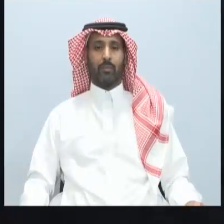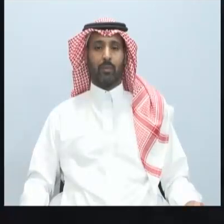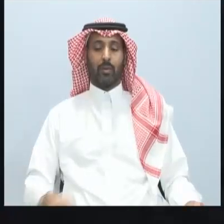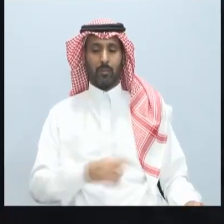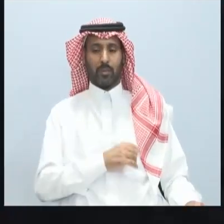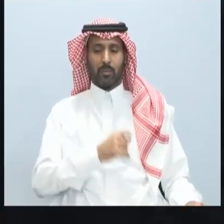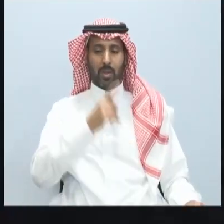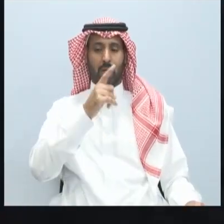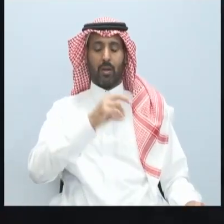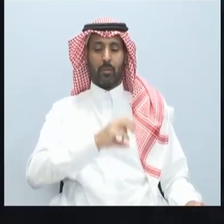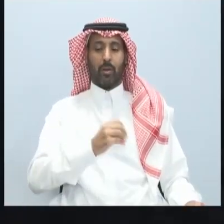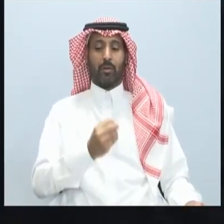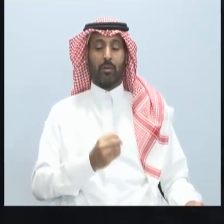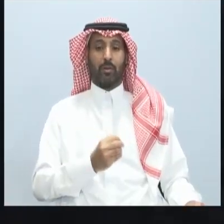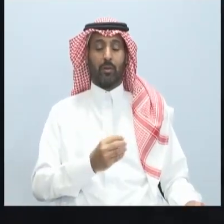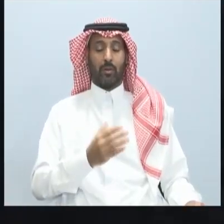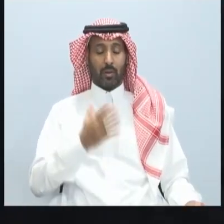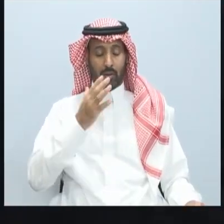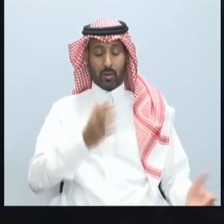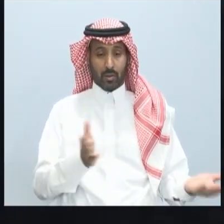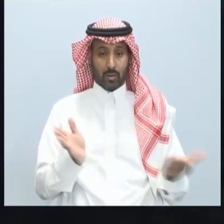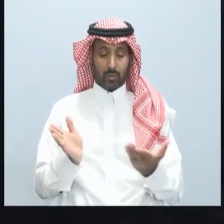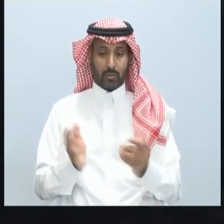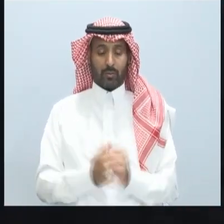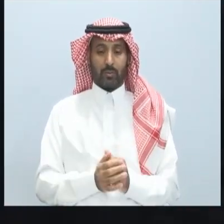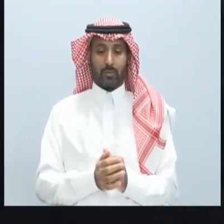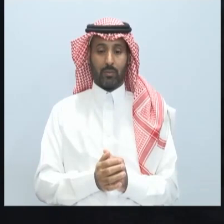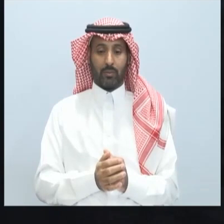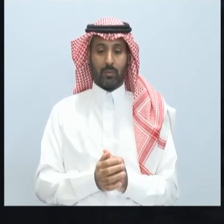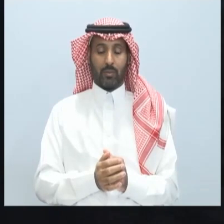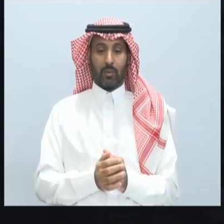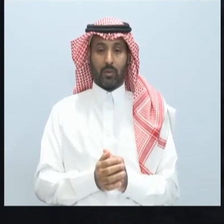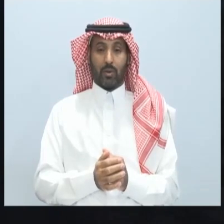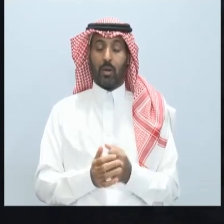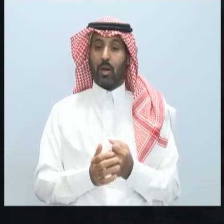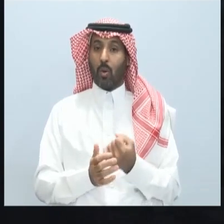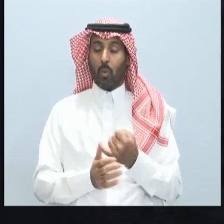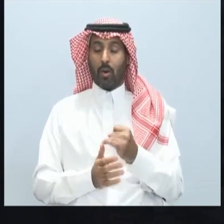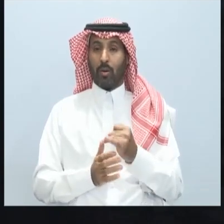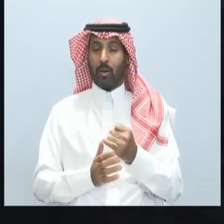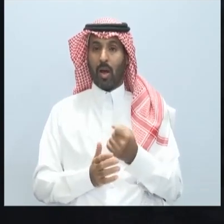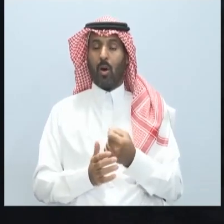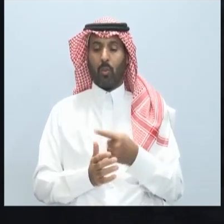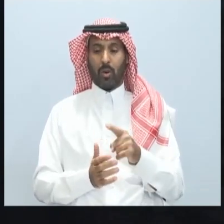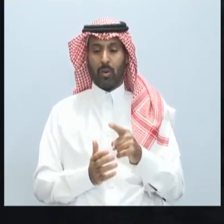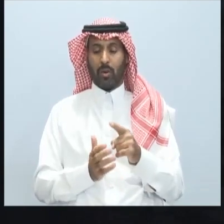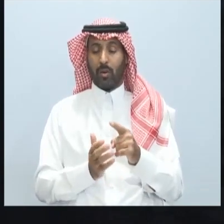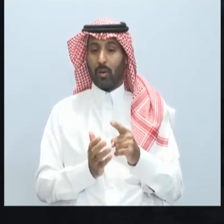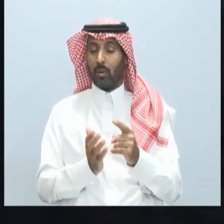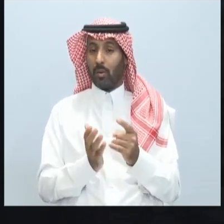بسم الله الرحمن الرحيم اهلا وسهلا بكم طلاب وطالبات الصف الاول متوسط في ماده